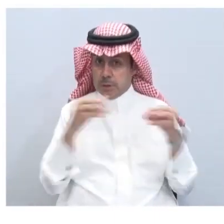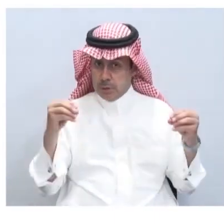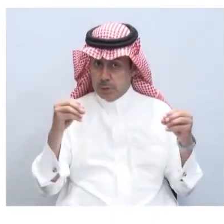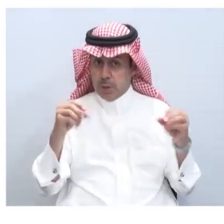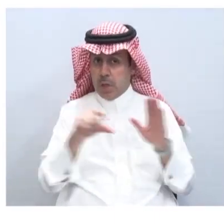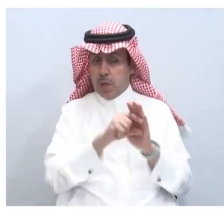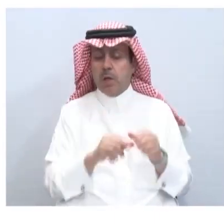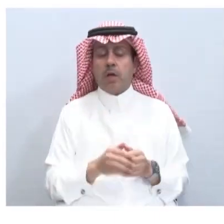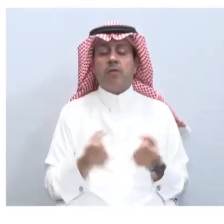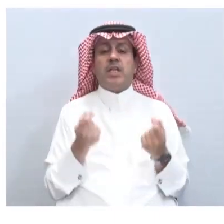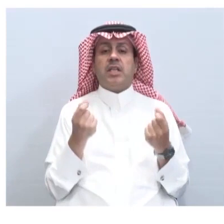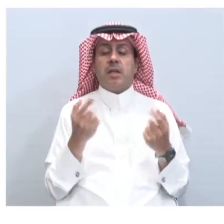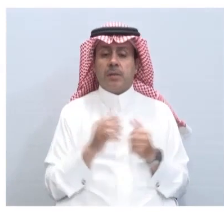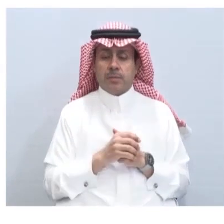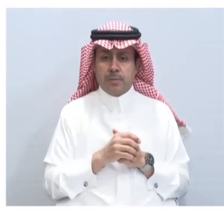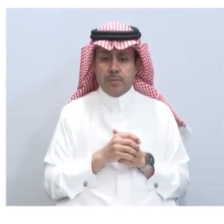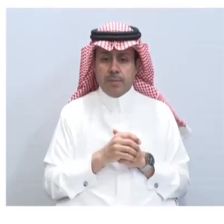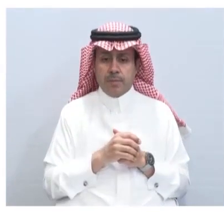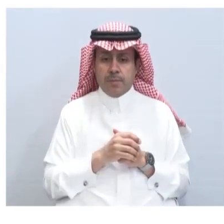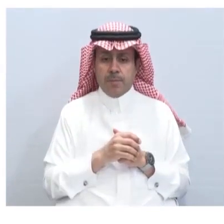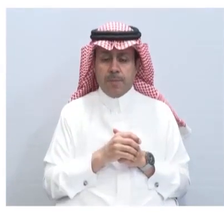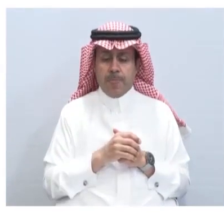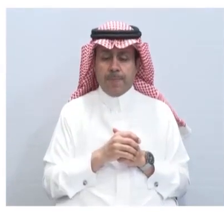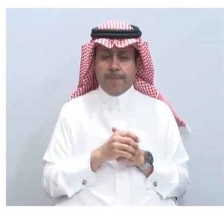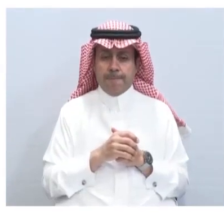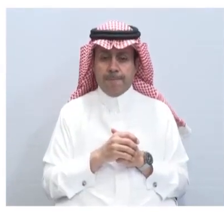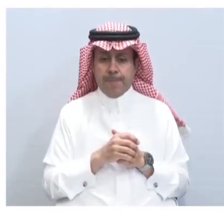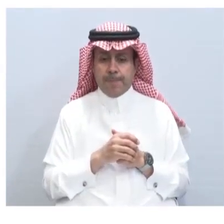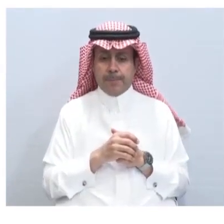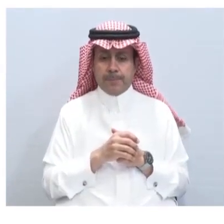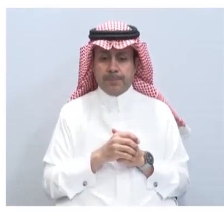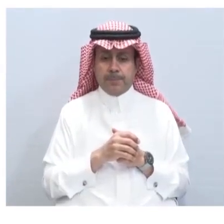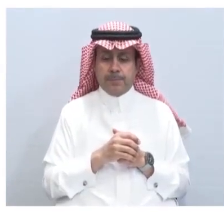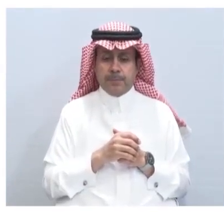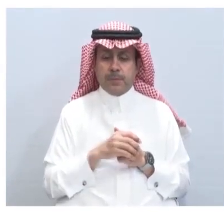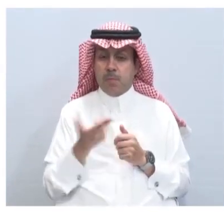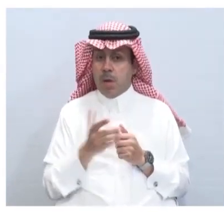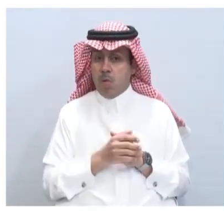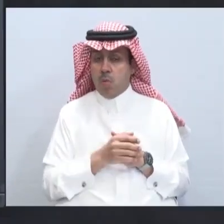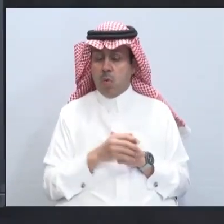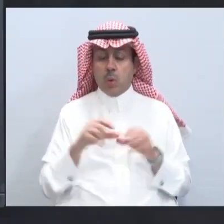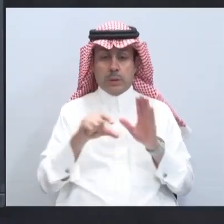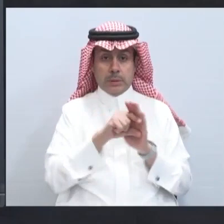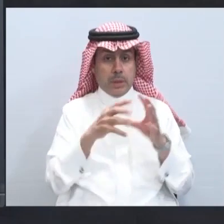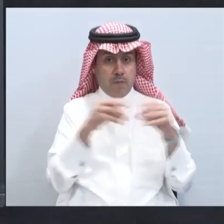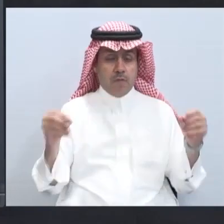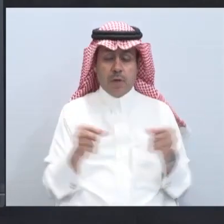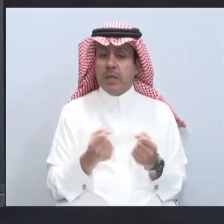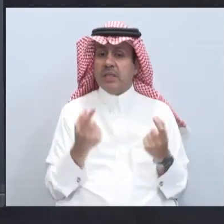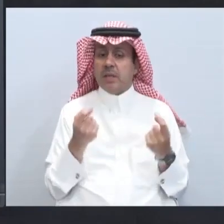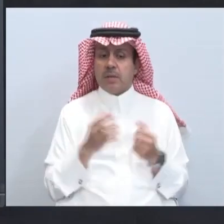ناتي الى بدايه هذا الدرس ما هو التعريف الانترنت ما هو مفهوم او تعريف الانترنت